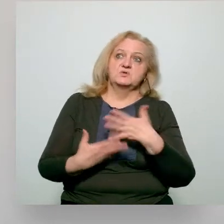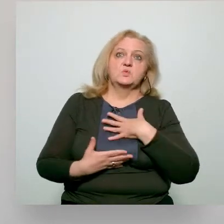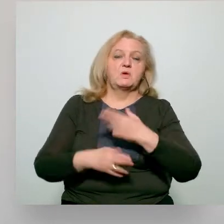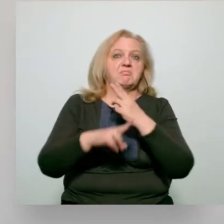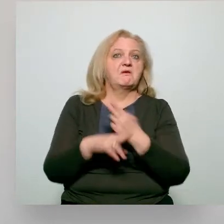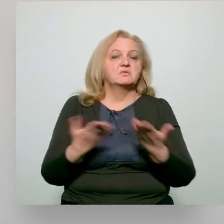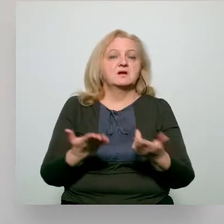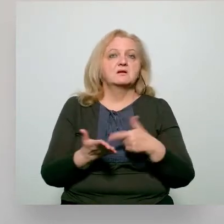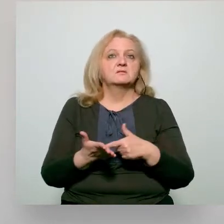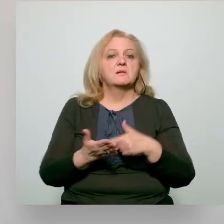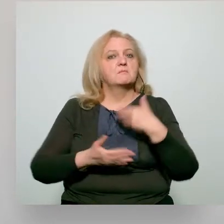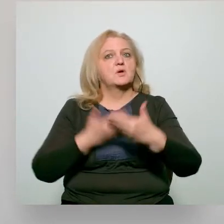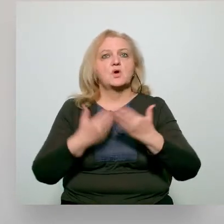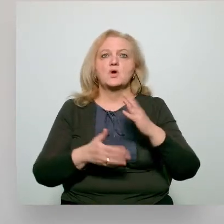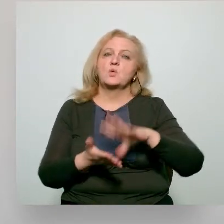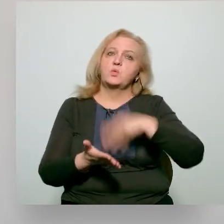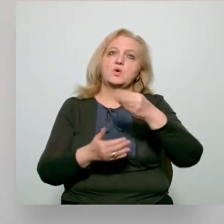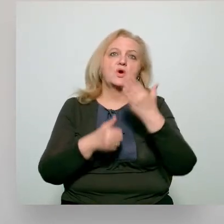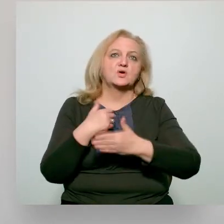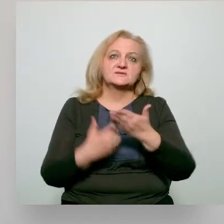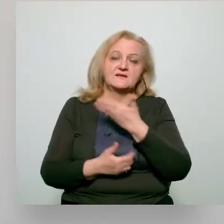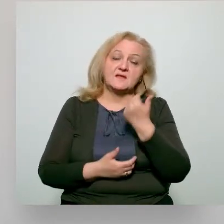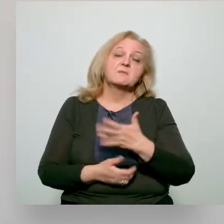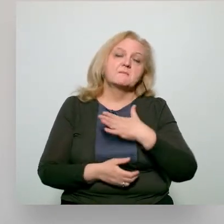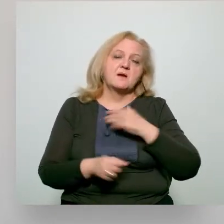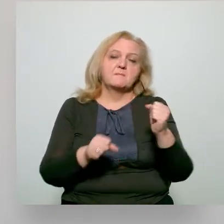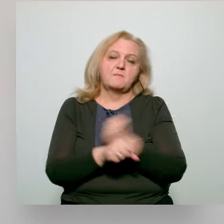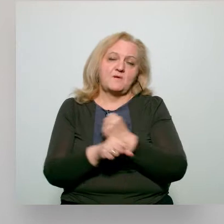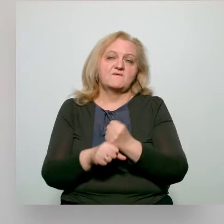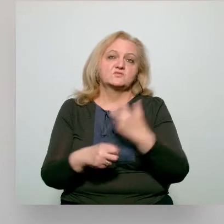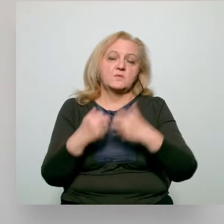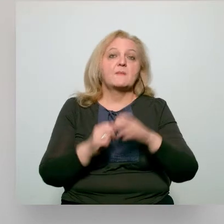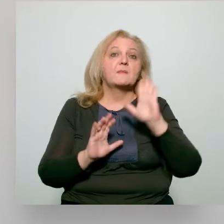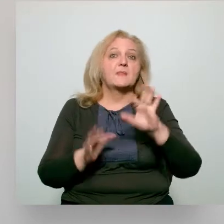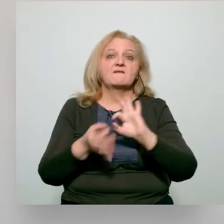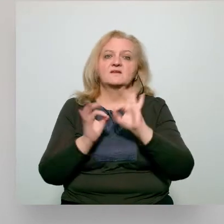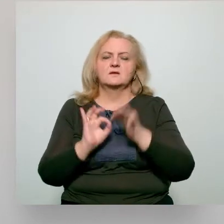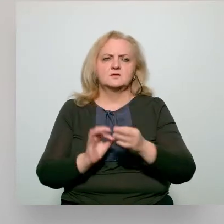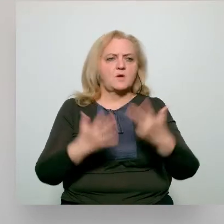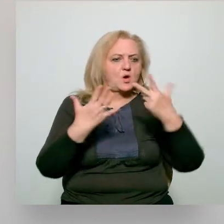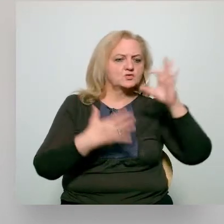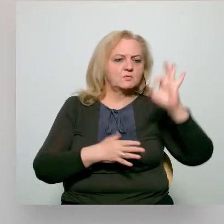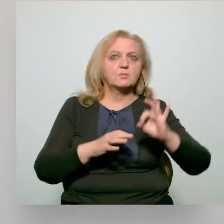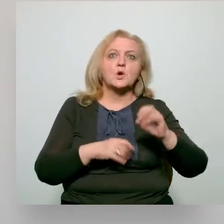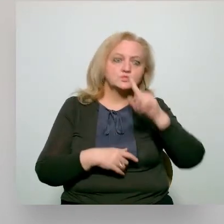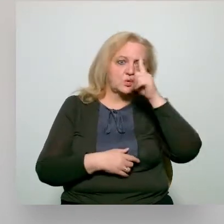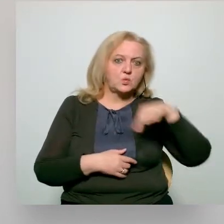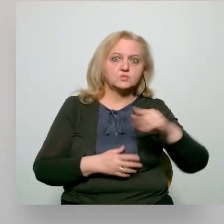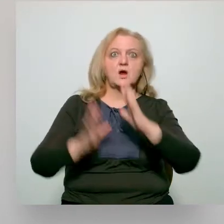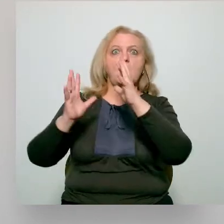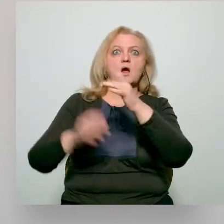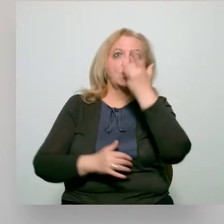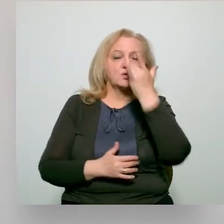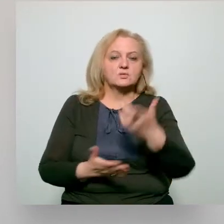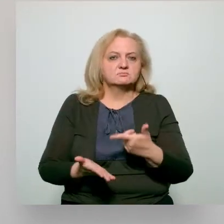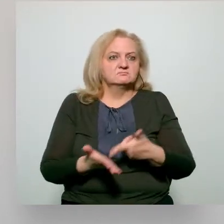zasadzie proces nie jest ukończony, mamy poważne problemy, bo nawet 8% zwolenników Rosji i Rosjan to jest